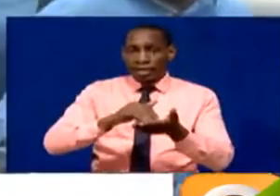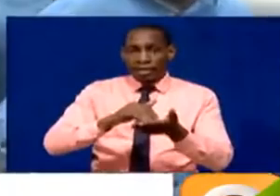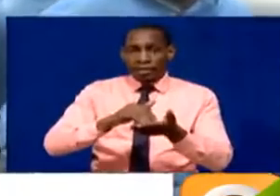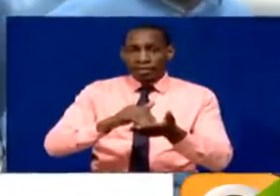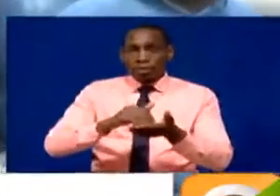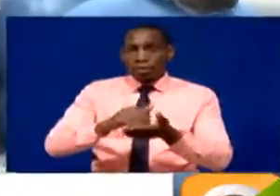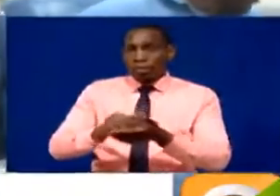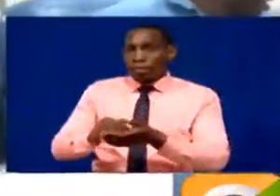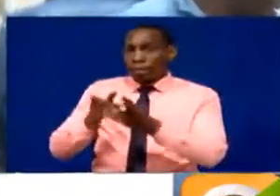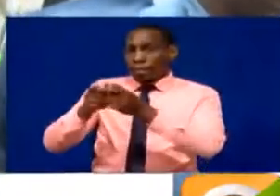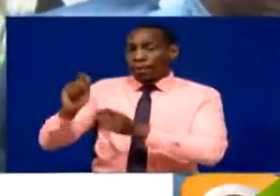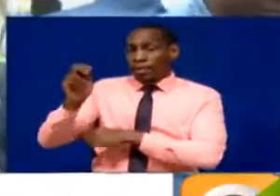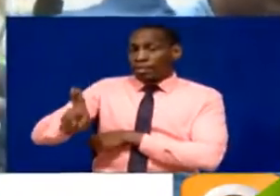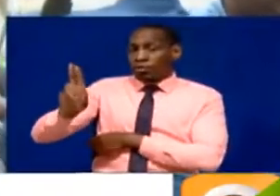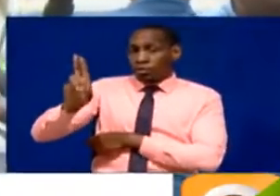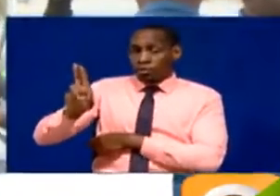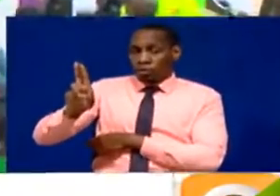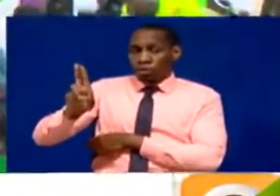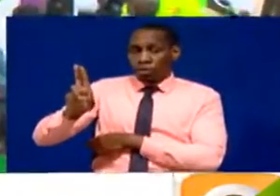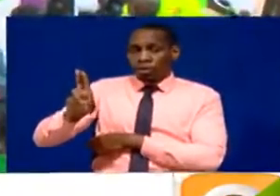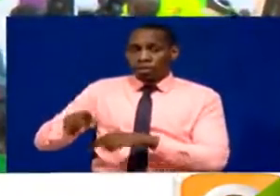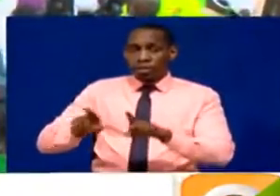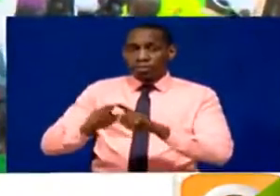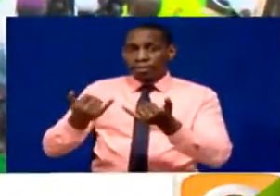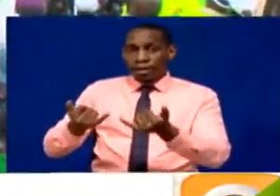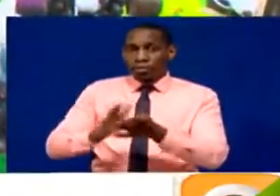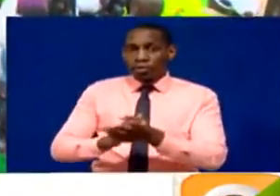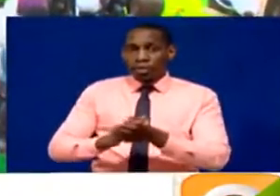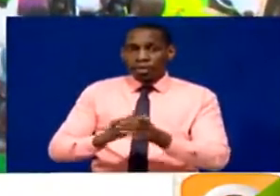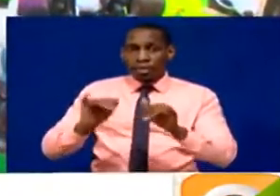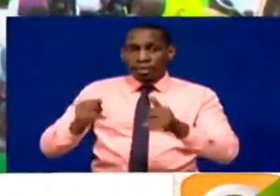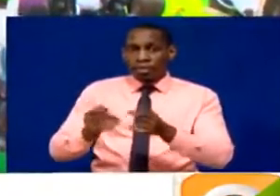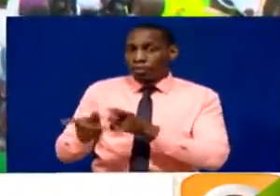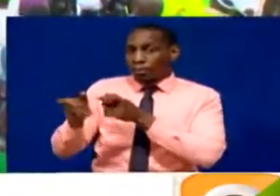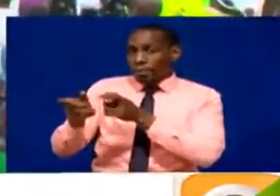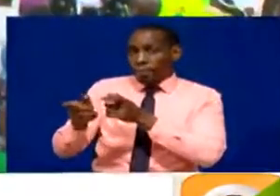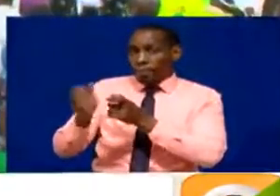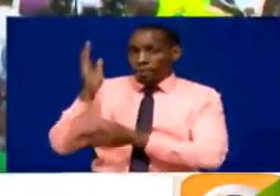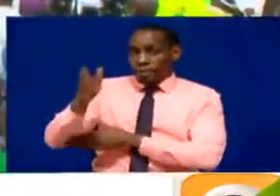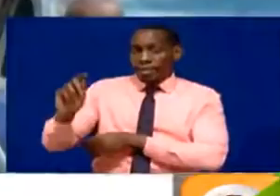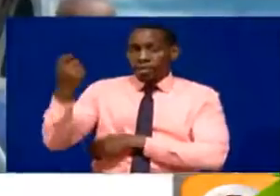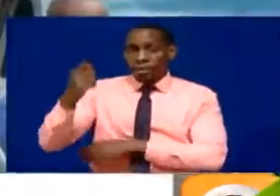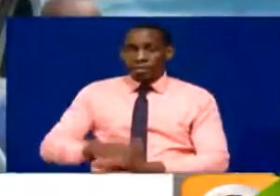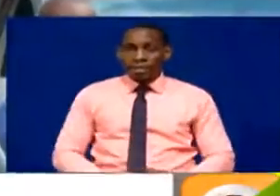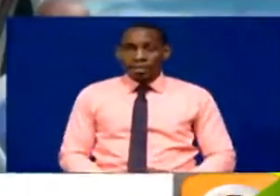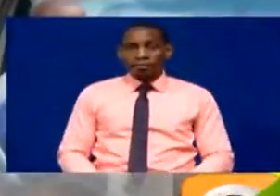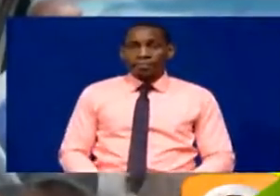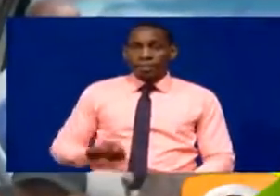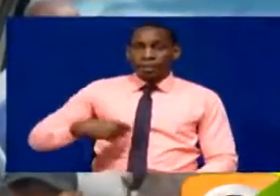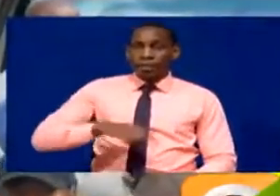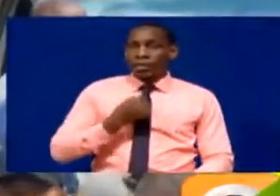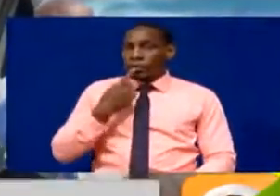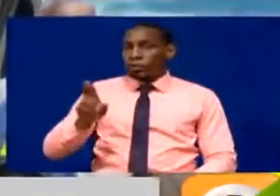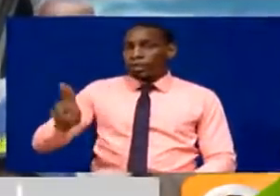trained their guns on President Uhuru Kenyatta in what is emerging as a new pattern of direct attacks on the president. Na sisi tunaambia